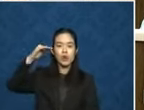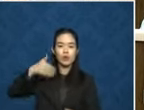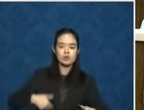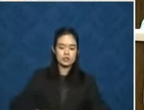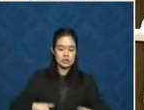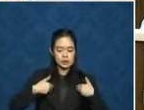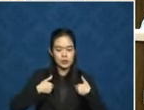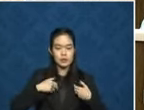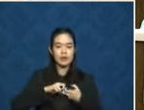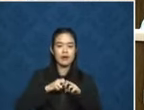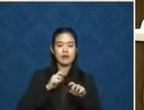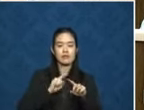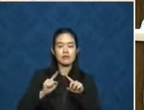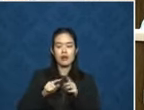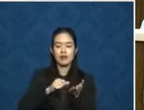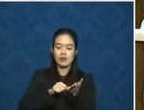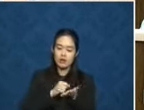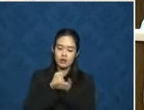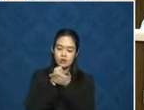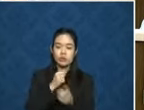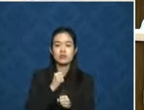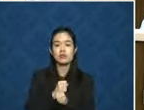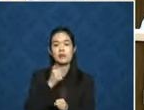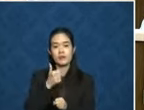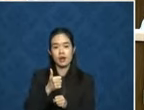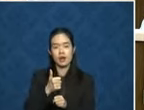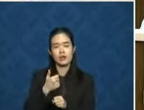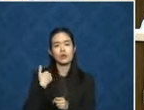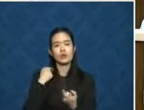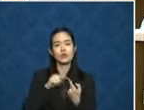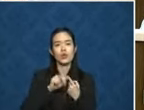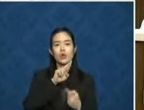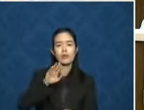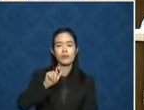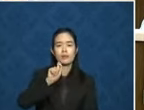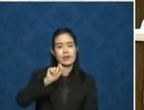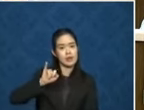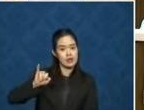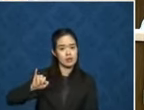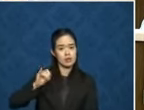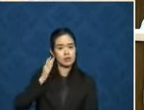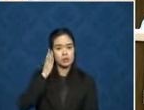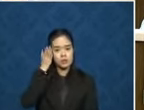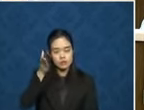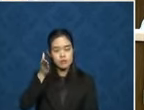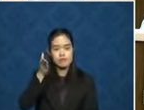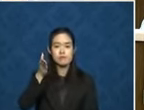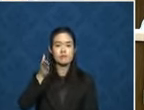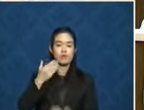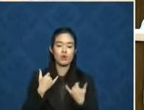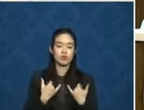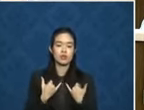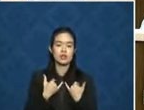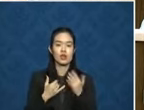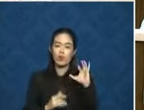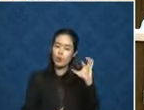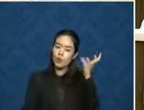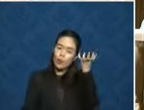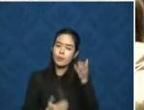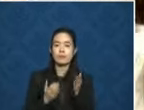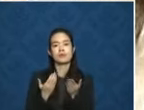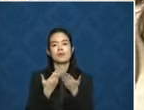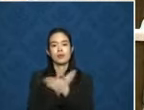อสู้กับปัญญาประดิษฐ์สู้กับหุ่นยนต์ที่ชาญฉลาดสู้กับอนาคตที่แปลกไปจากสิ่งที่เราเคย